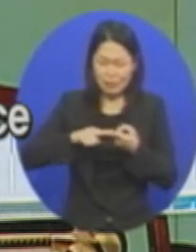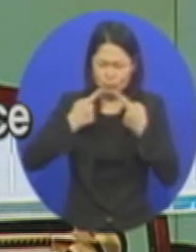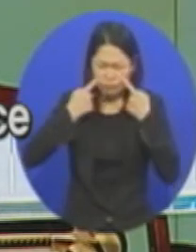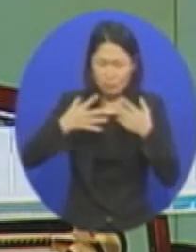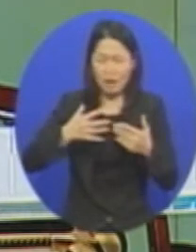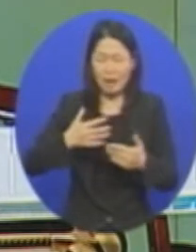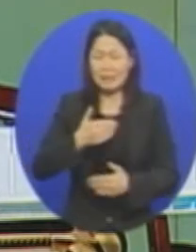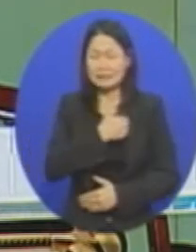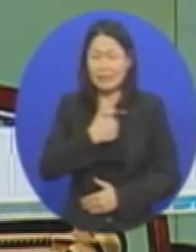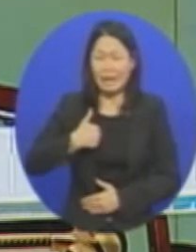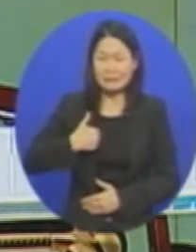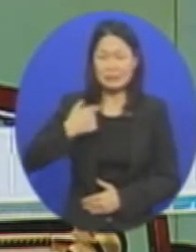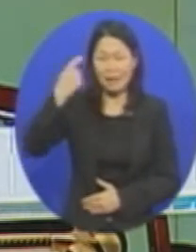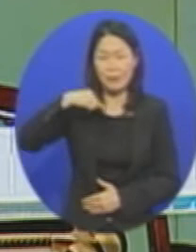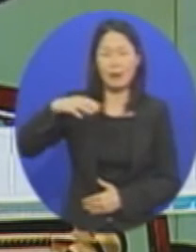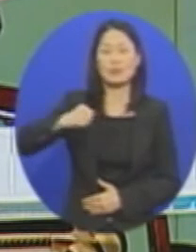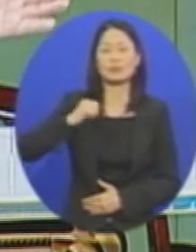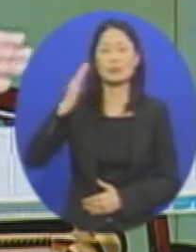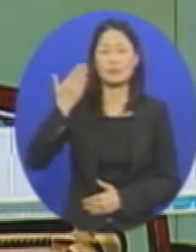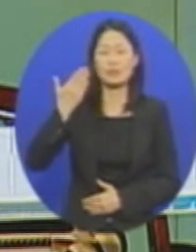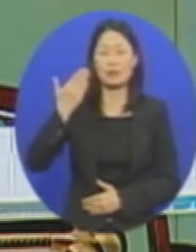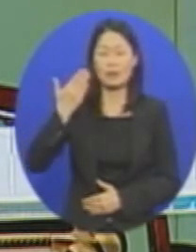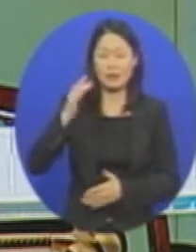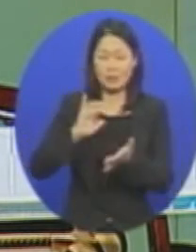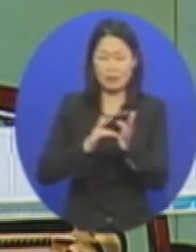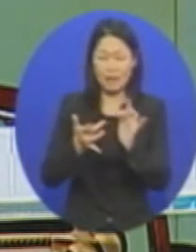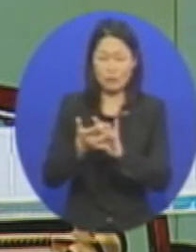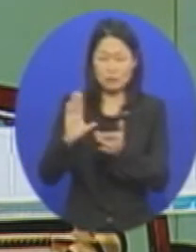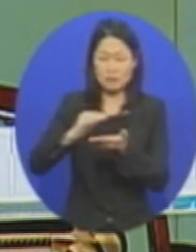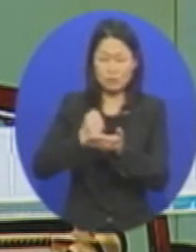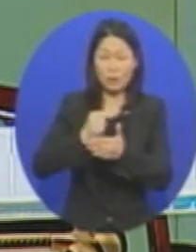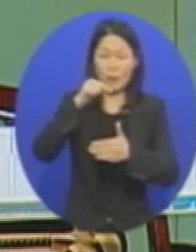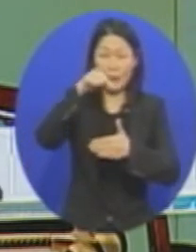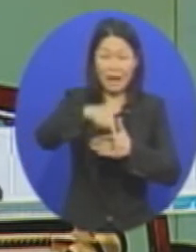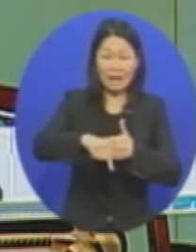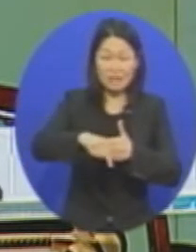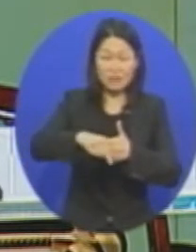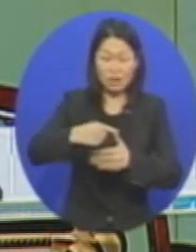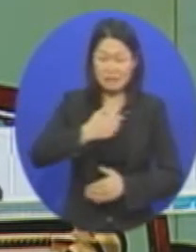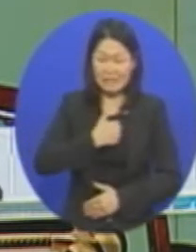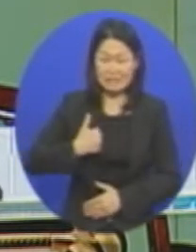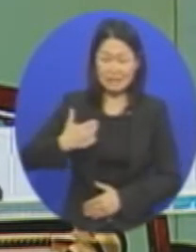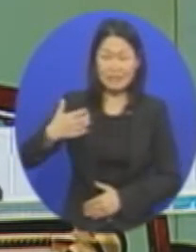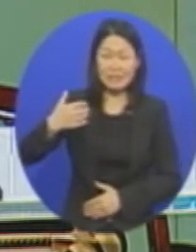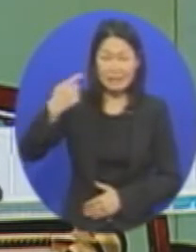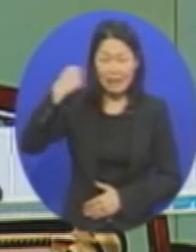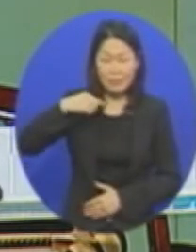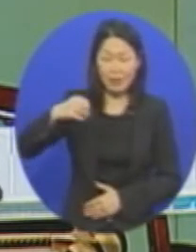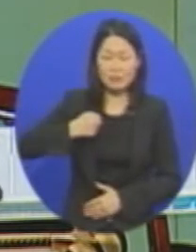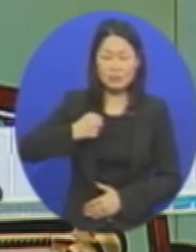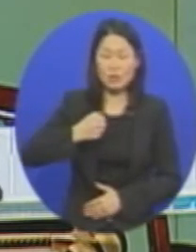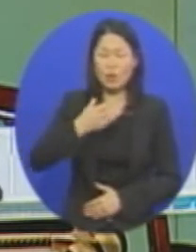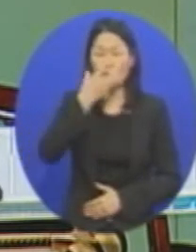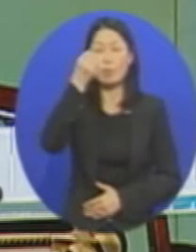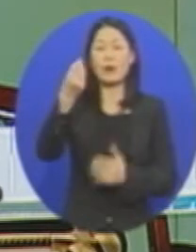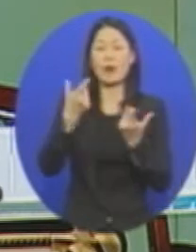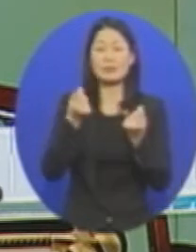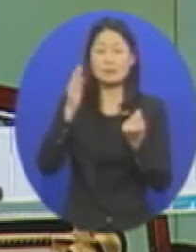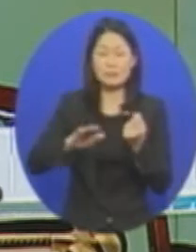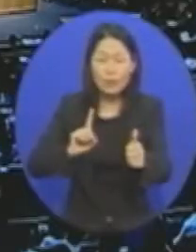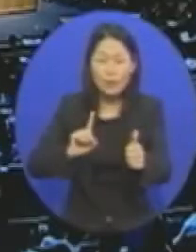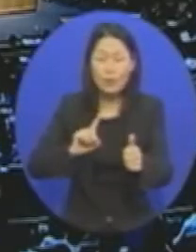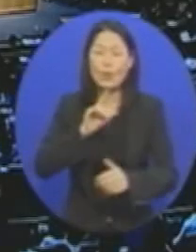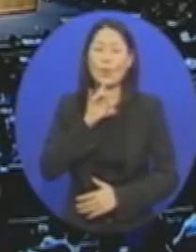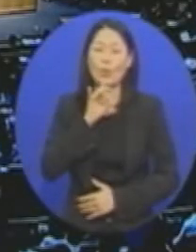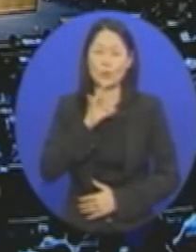돼요 예수 그리스도 바깥에서 자신감을 가지는 것은 교만 이지만 예수 그리스도 안에서 자신감을 갖는 것은